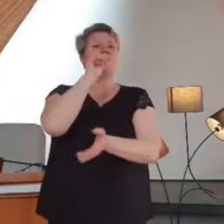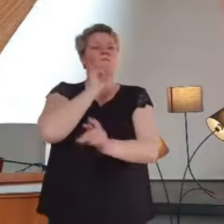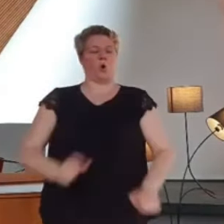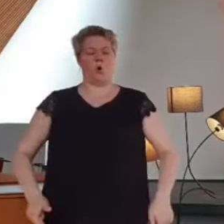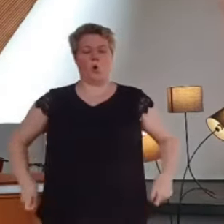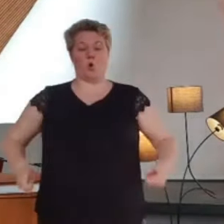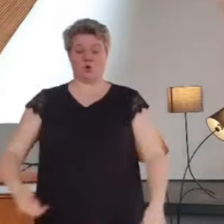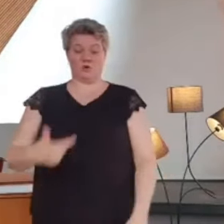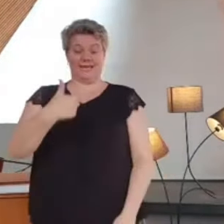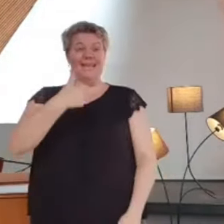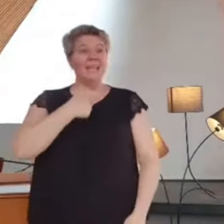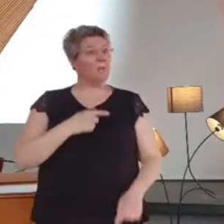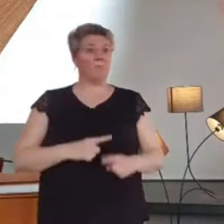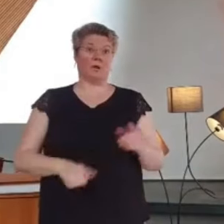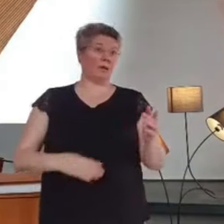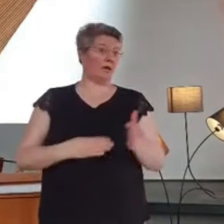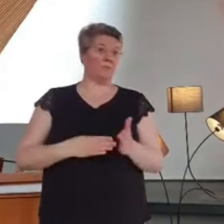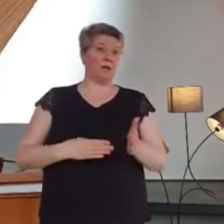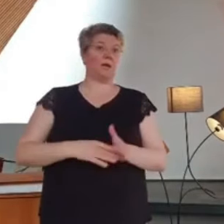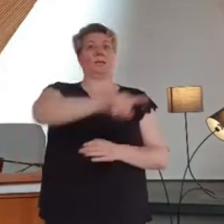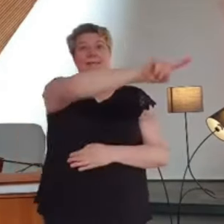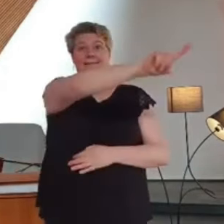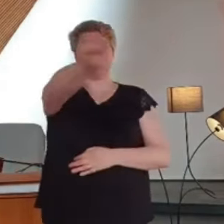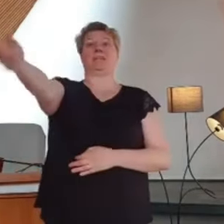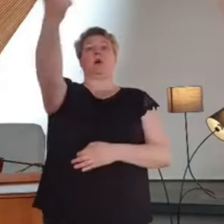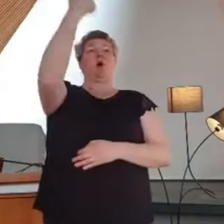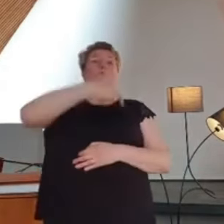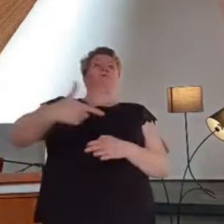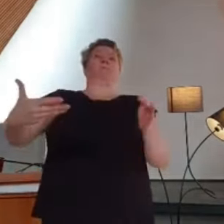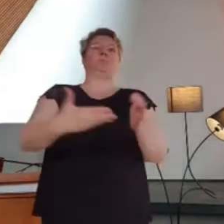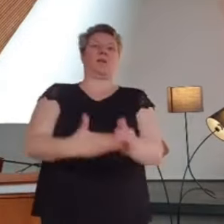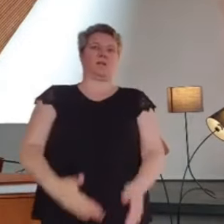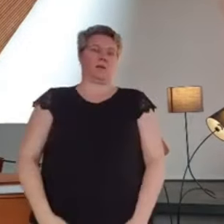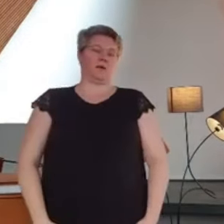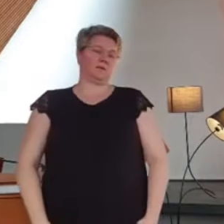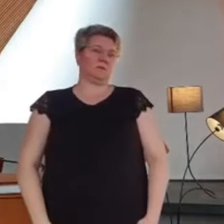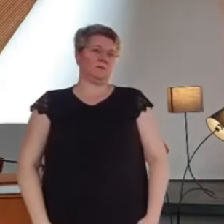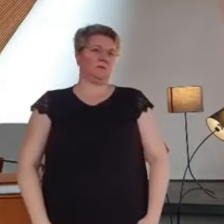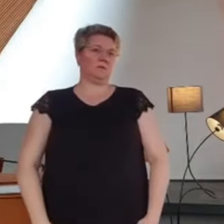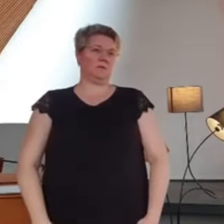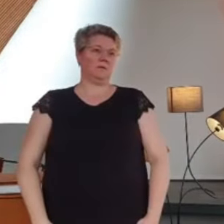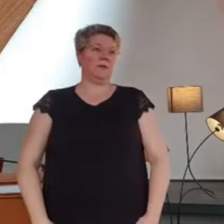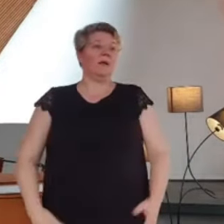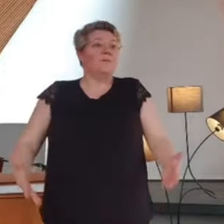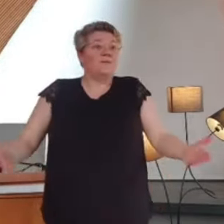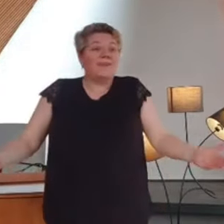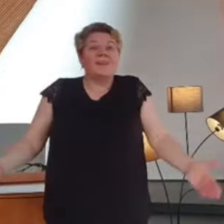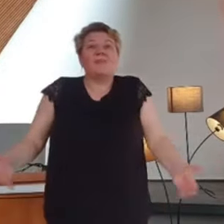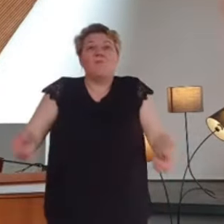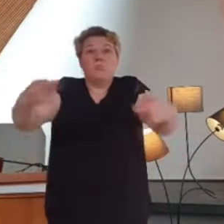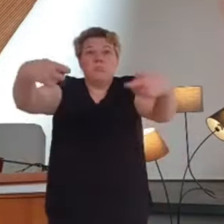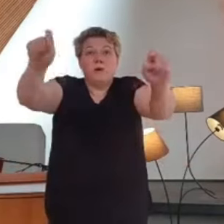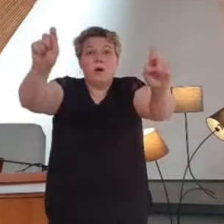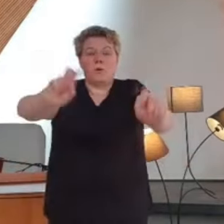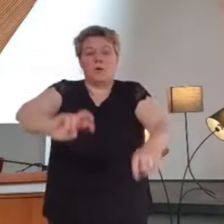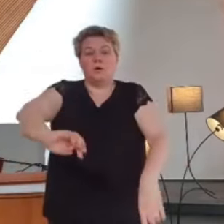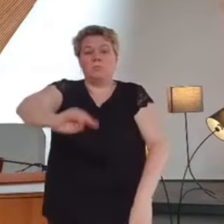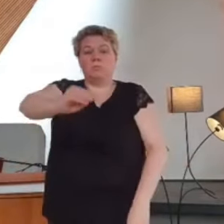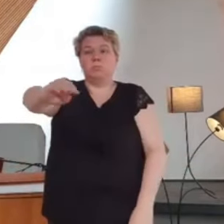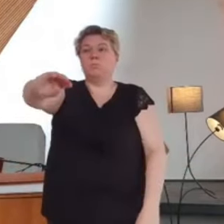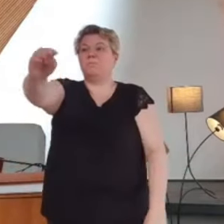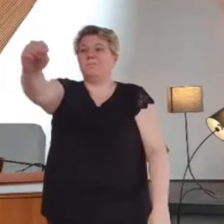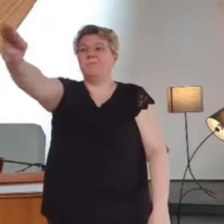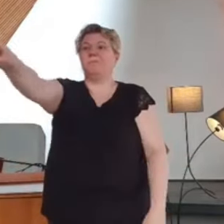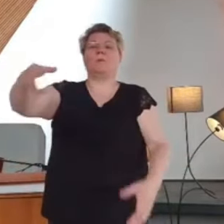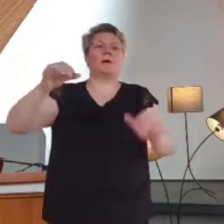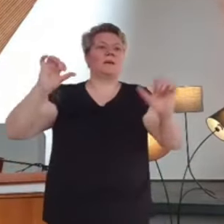bin nicht behindert, ich werde behindert. Und sie meinte, damit all die Barrieren, die ihr im Leben, in